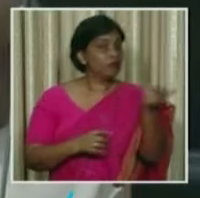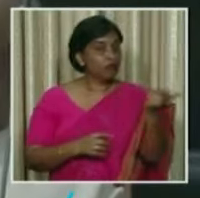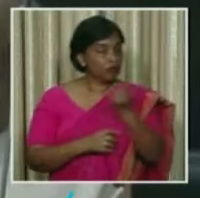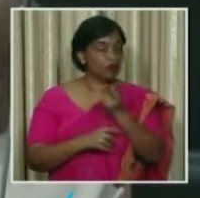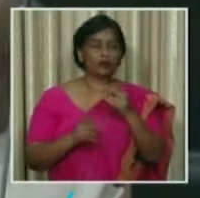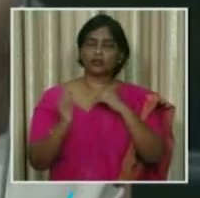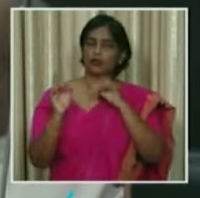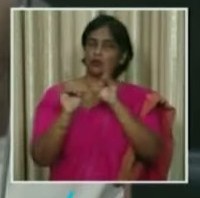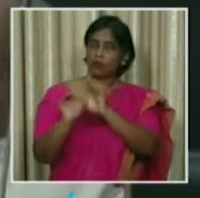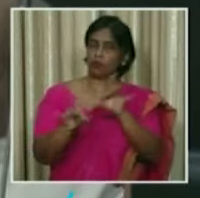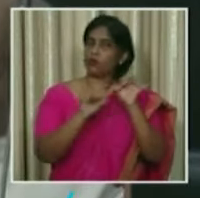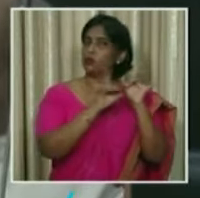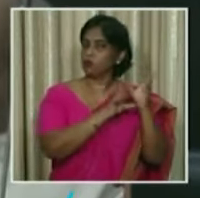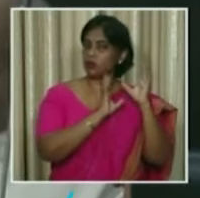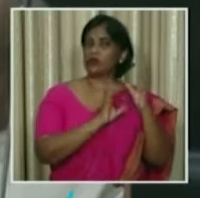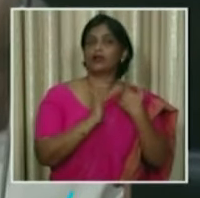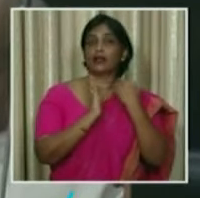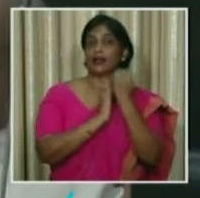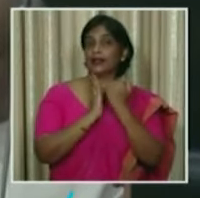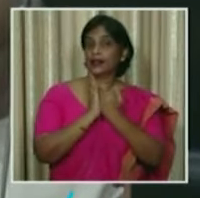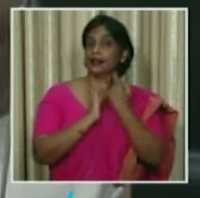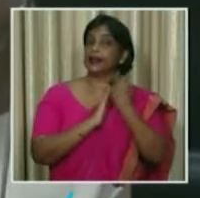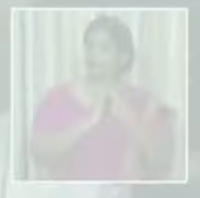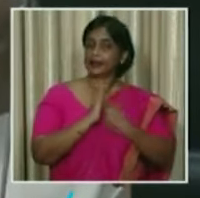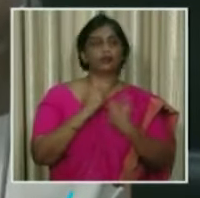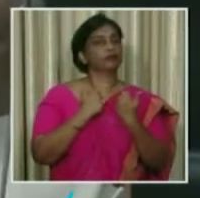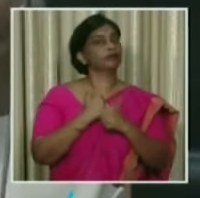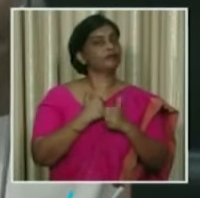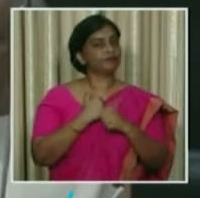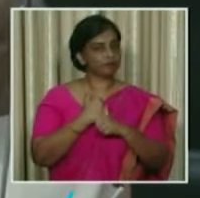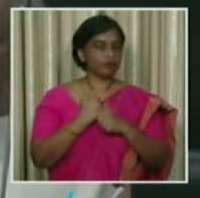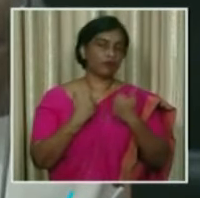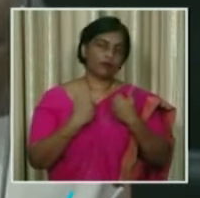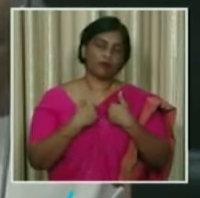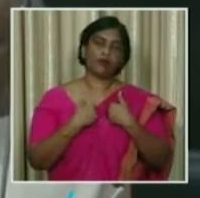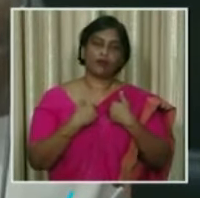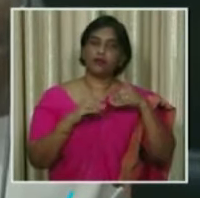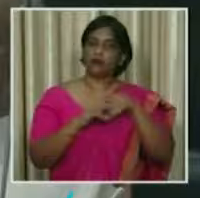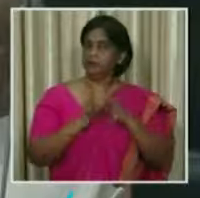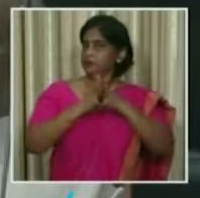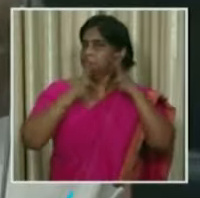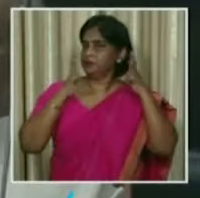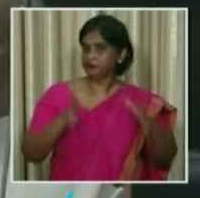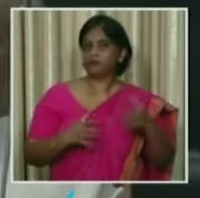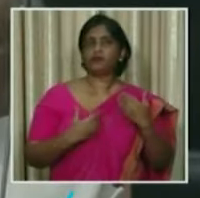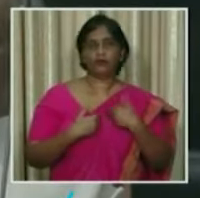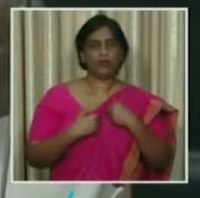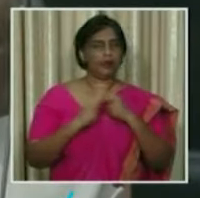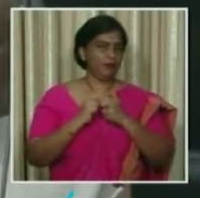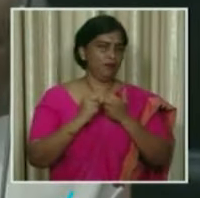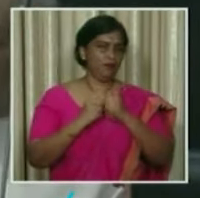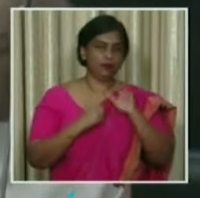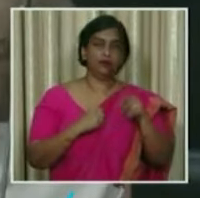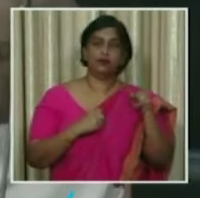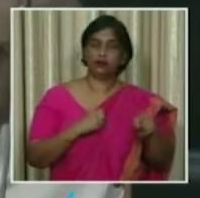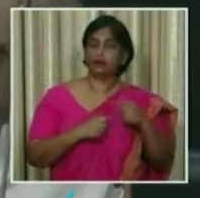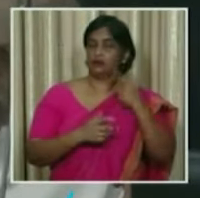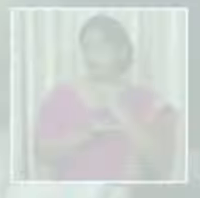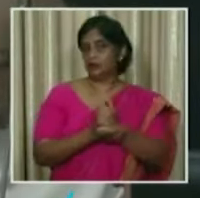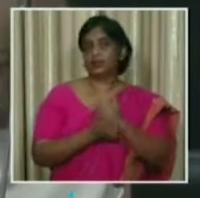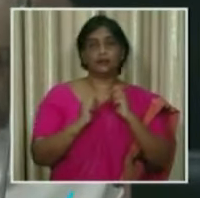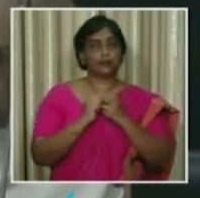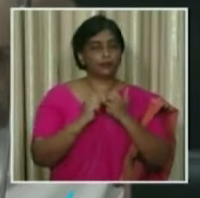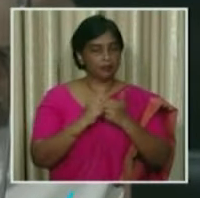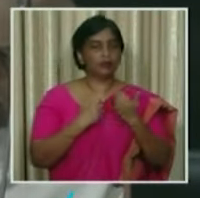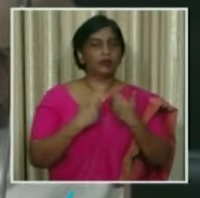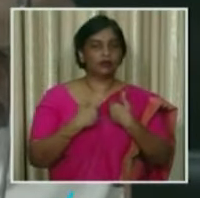සමානව සැලකෙන පොදු කොන්දේසි මාලාවක් සකස් කිරීම තමයි අප ඉදිරියේ තිබුණ දැවැන්ත අභියෝගය. මේ සංකීර්ණ අභියෝගයට